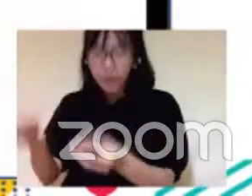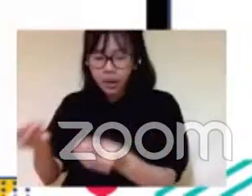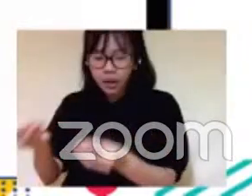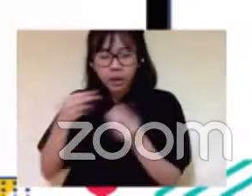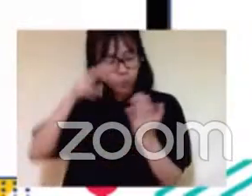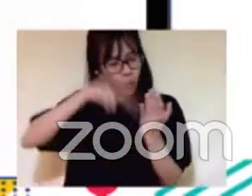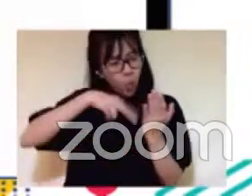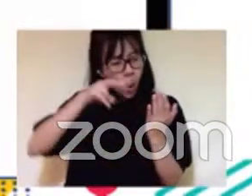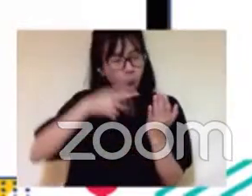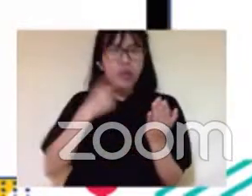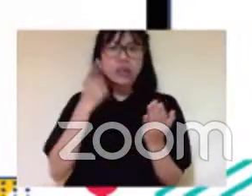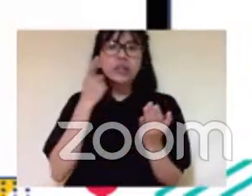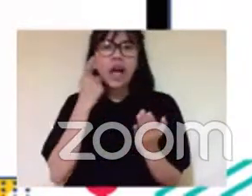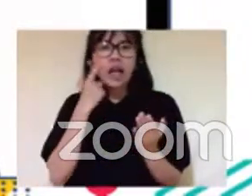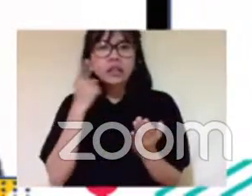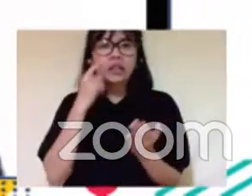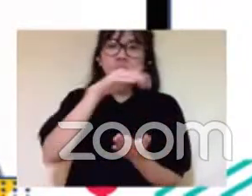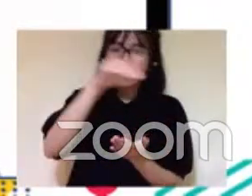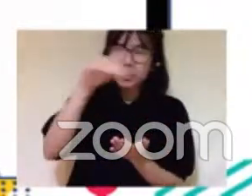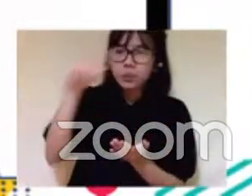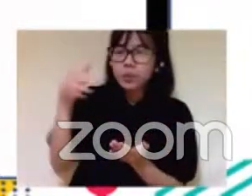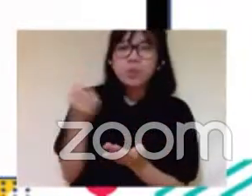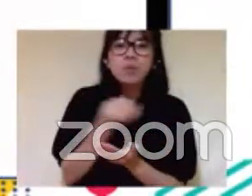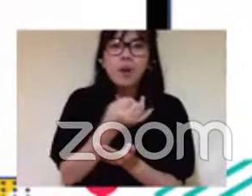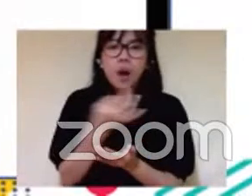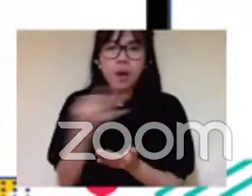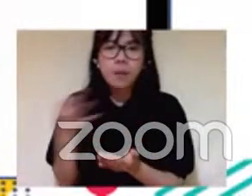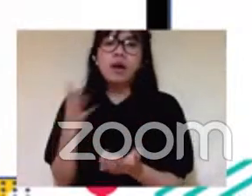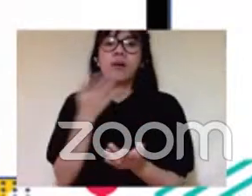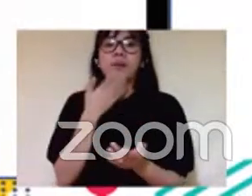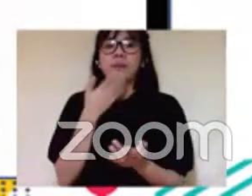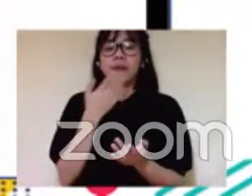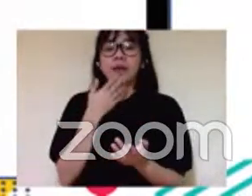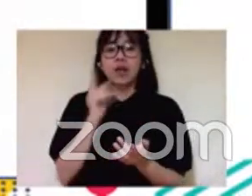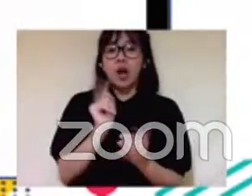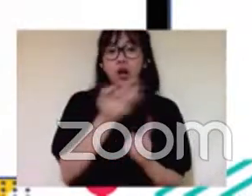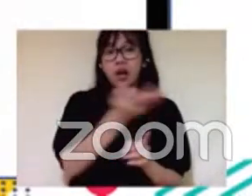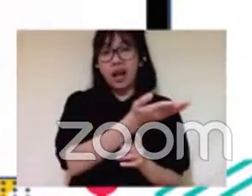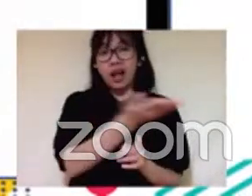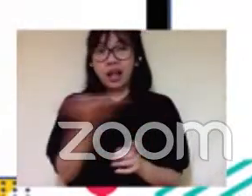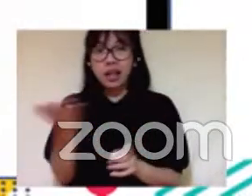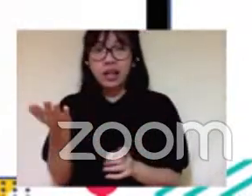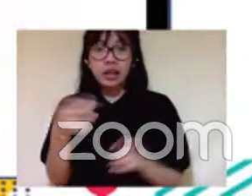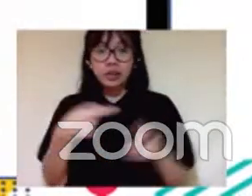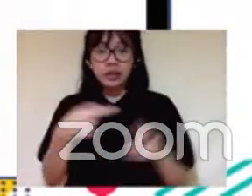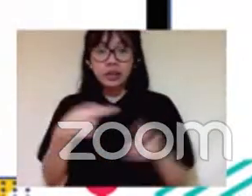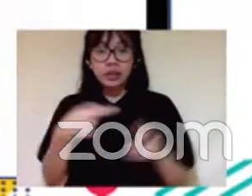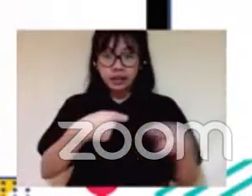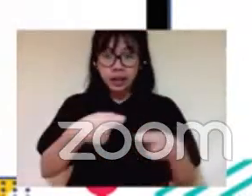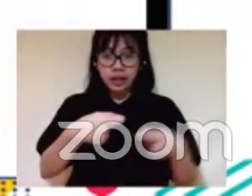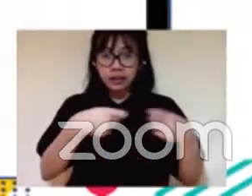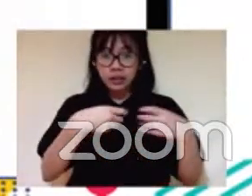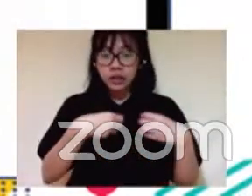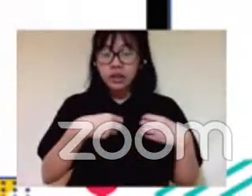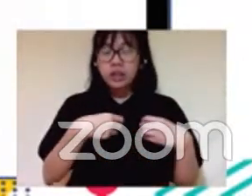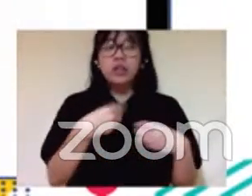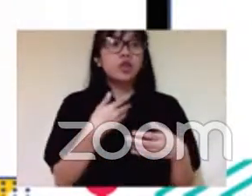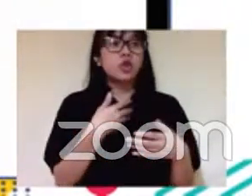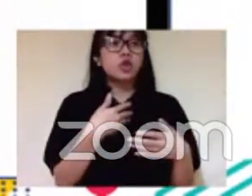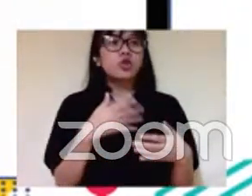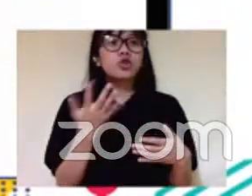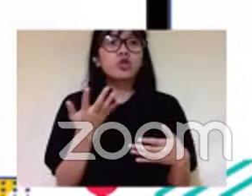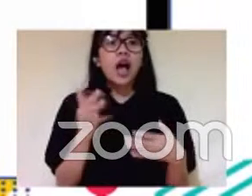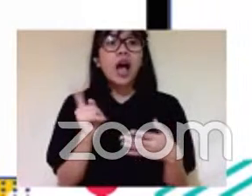kemudian yang paling umum untuk dilakukan pertama kali apabila transaksi kejahatan cyber adalah blocking